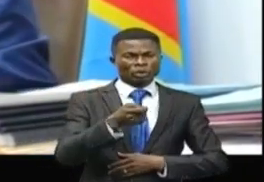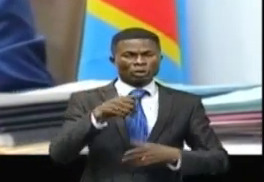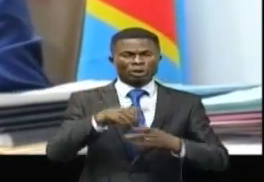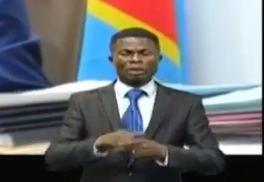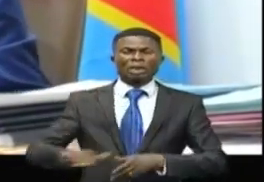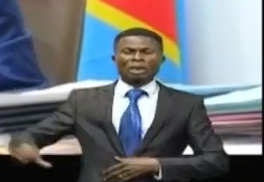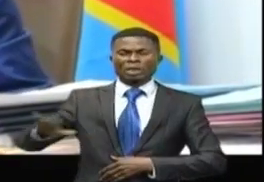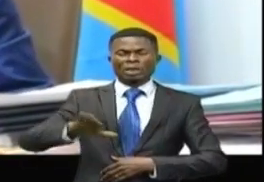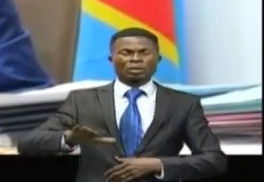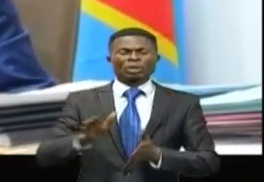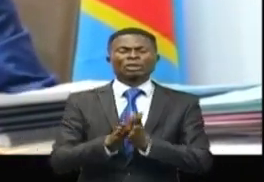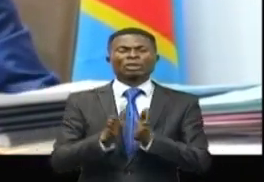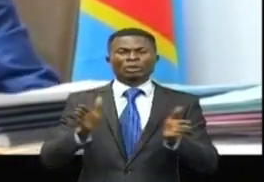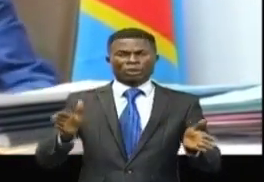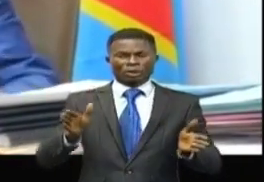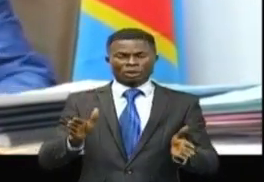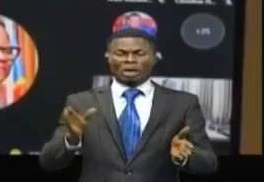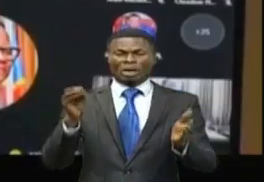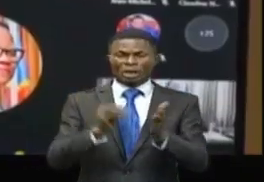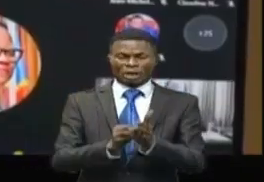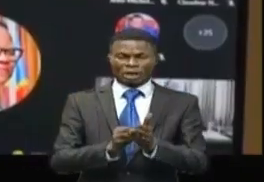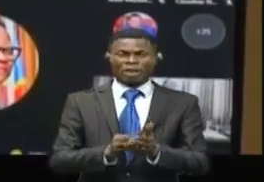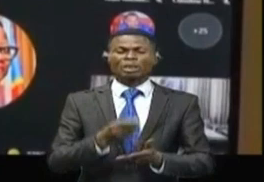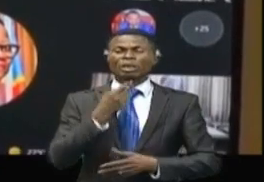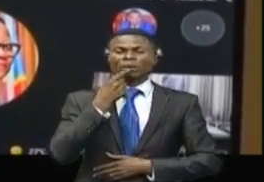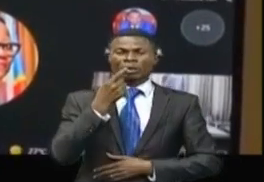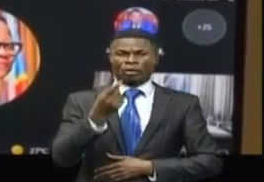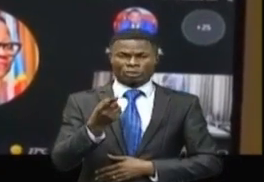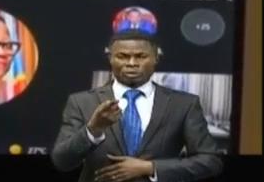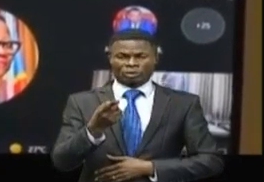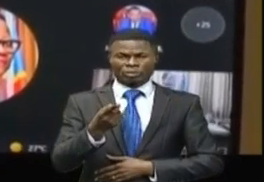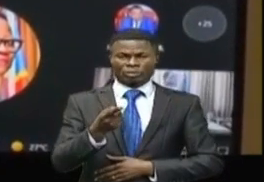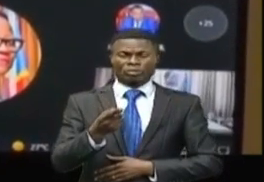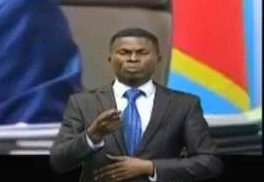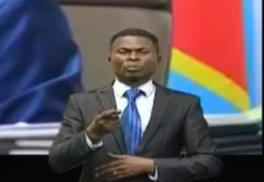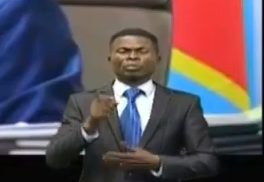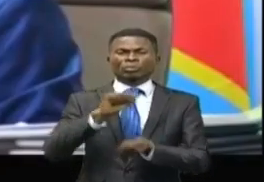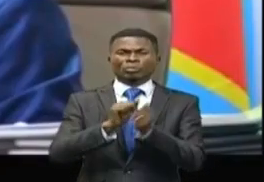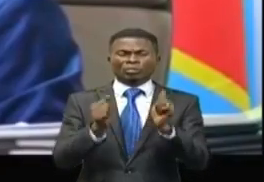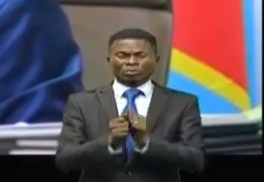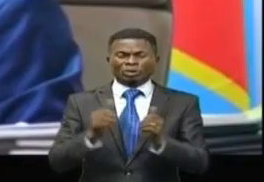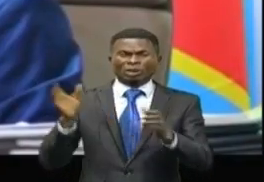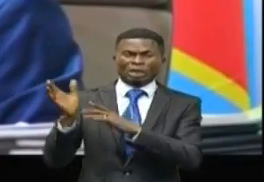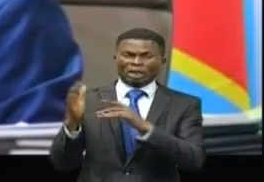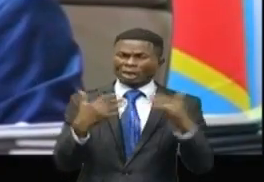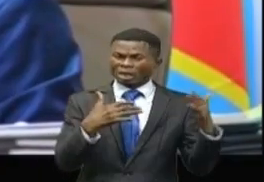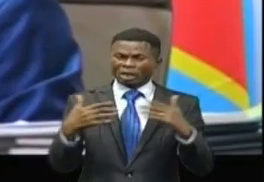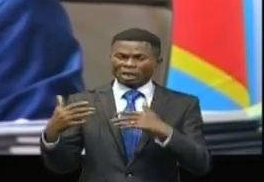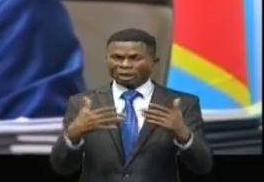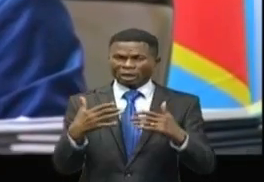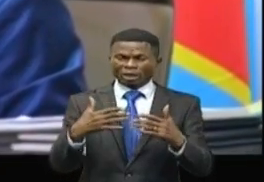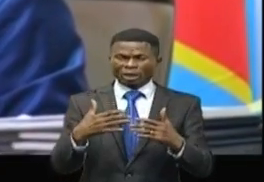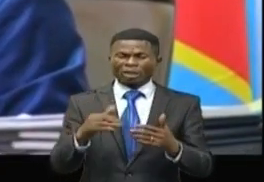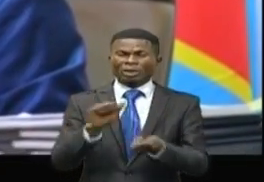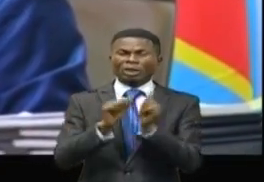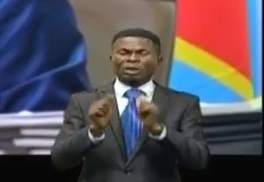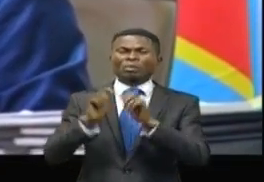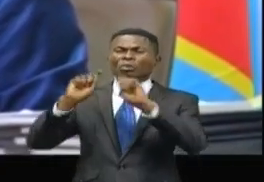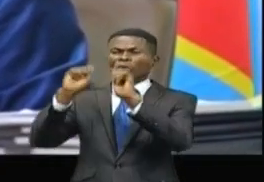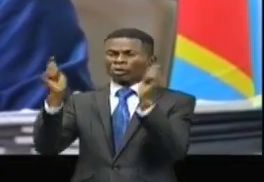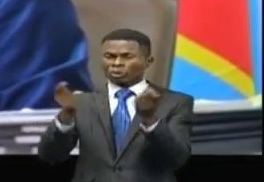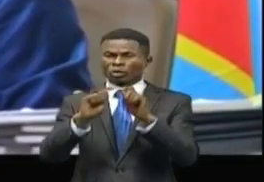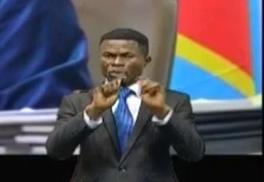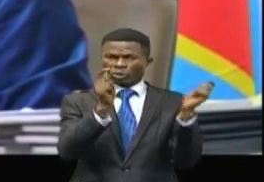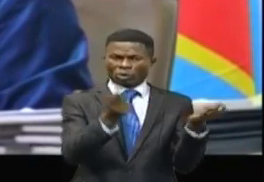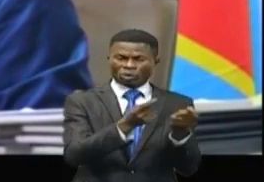territoire national il a également fait état de la recrudescence des affrontements à caractère ethno tribale d'un certain